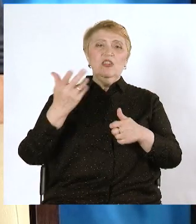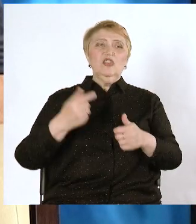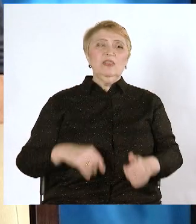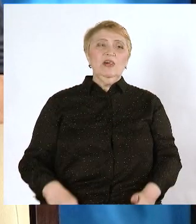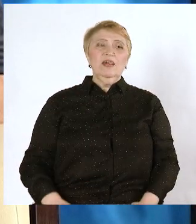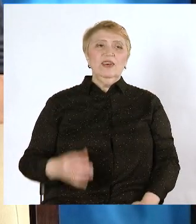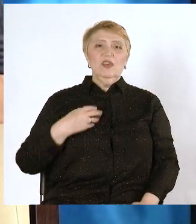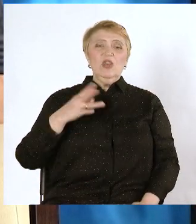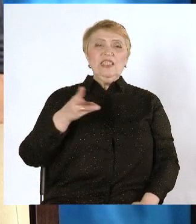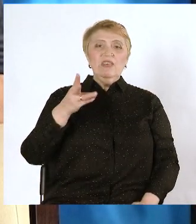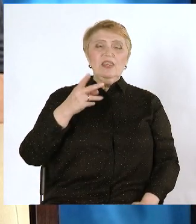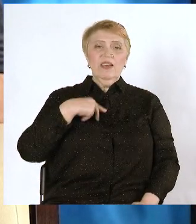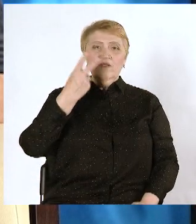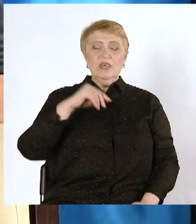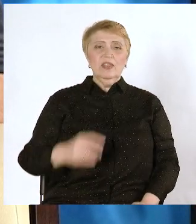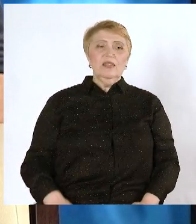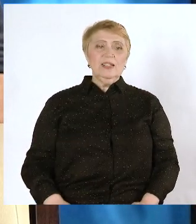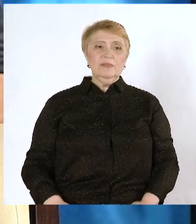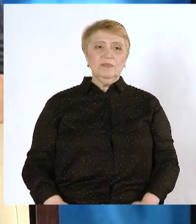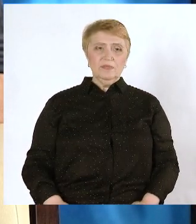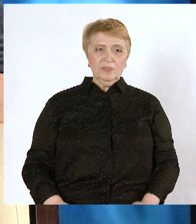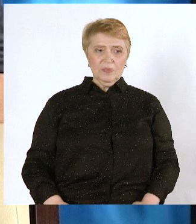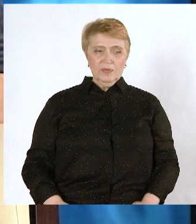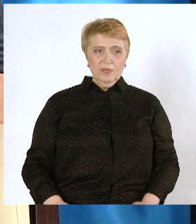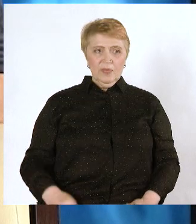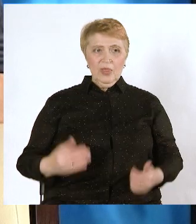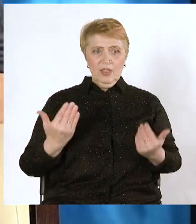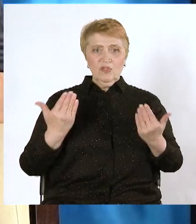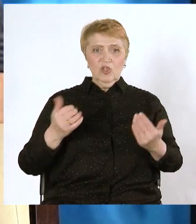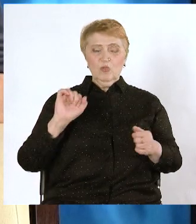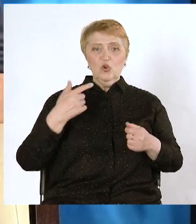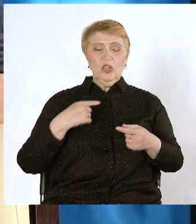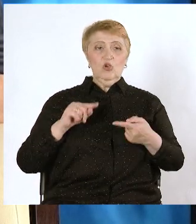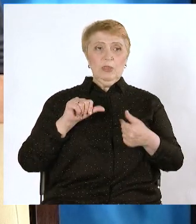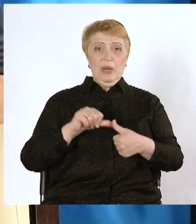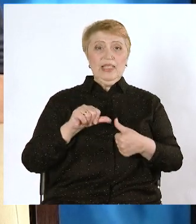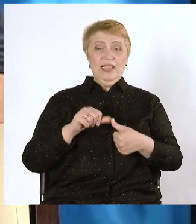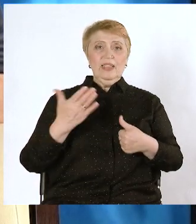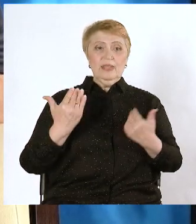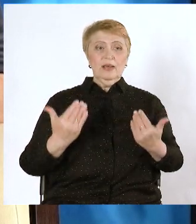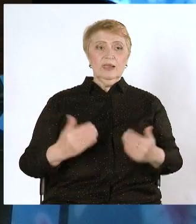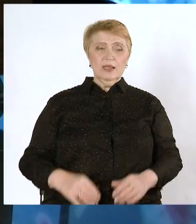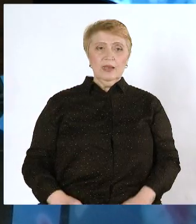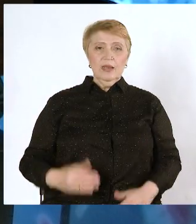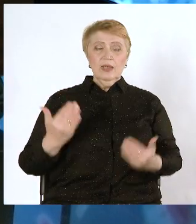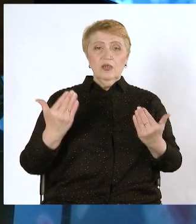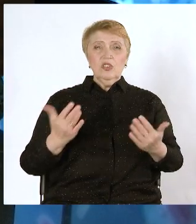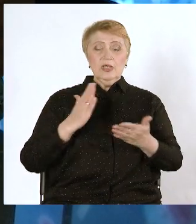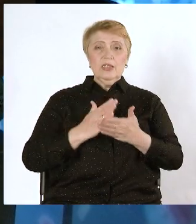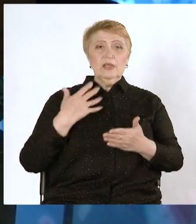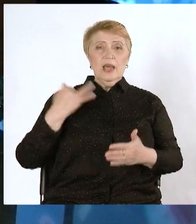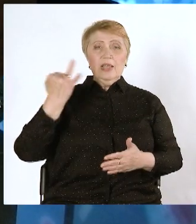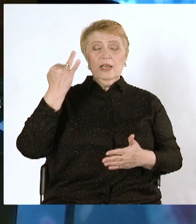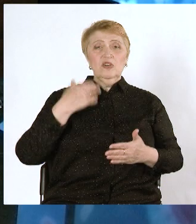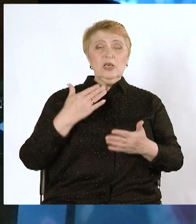совсем небольшим комнатам это уж такой флешмоб же можно присоединить делать да вот есть очень такой исторический пример